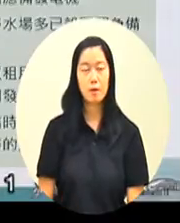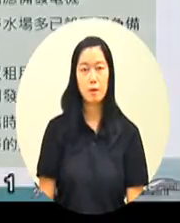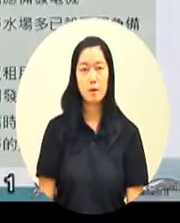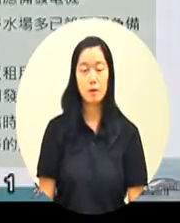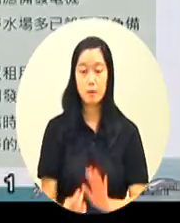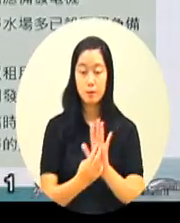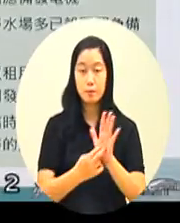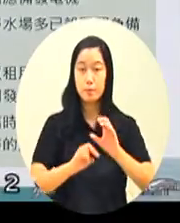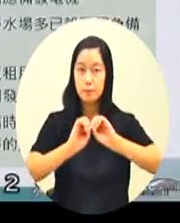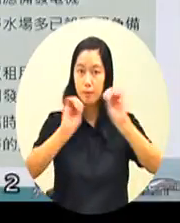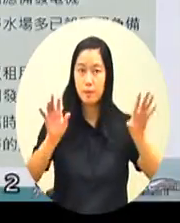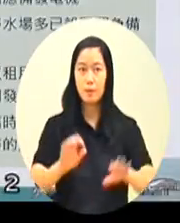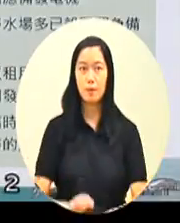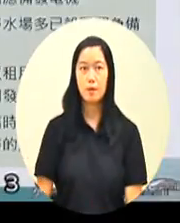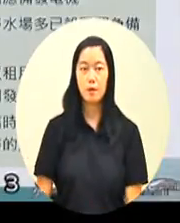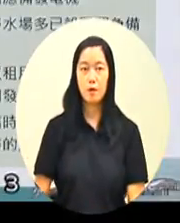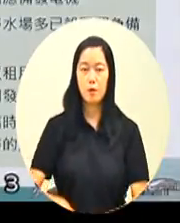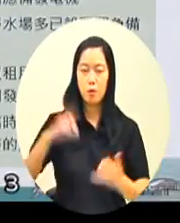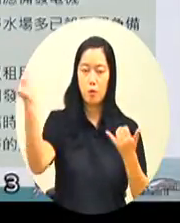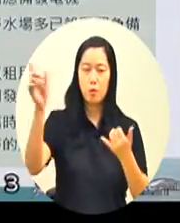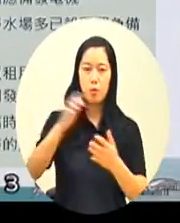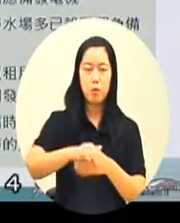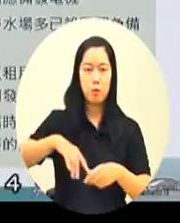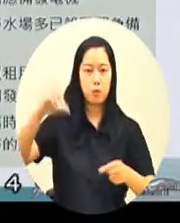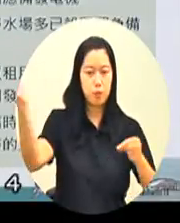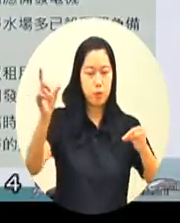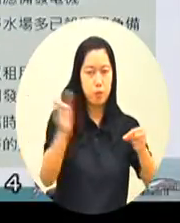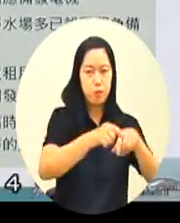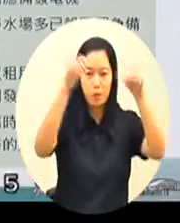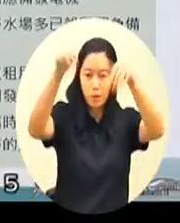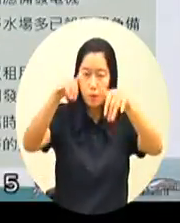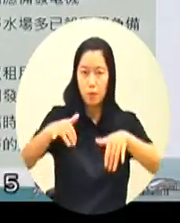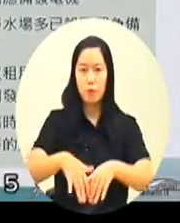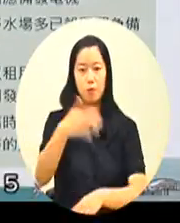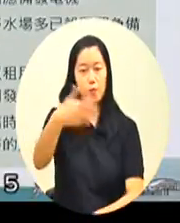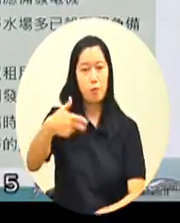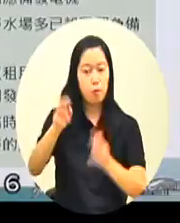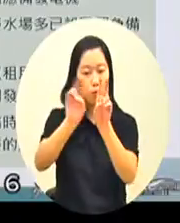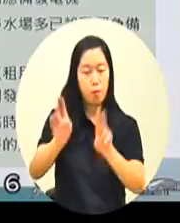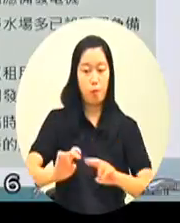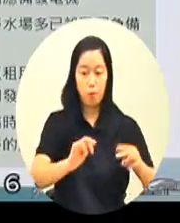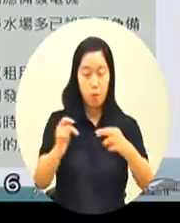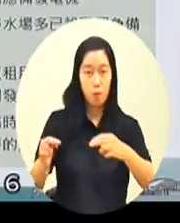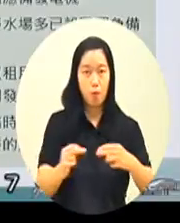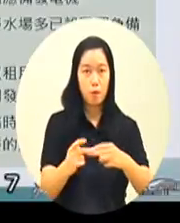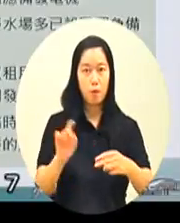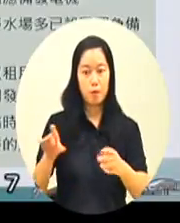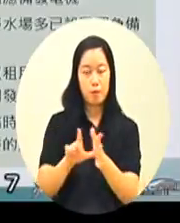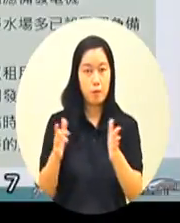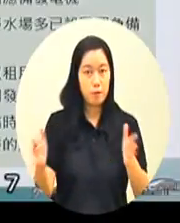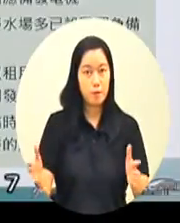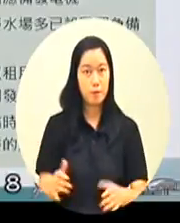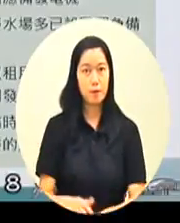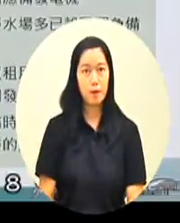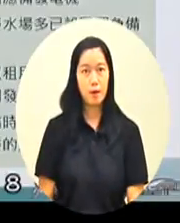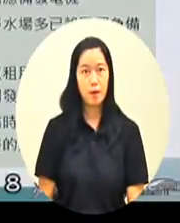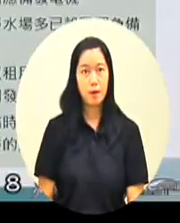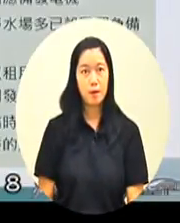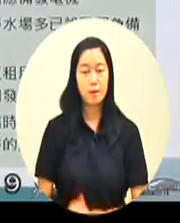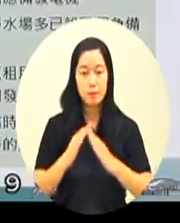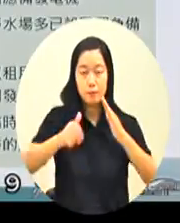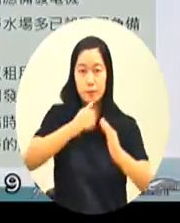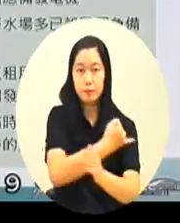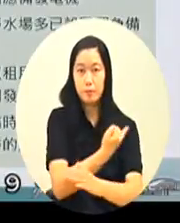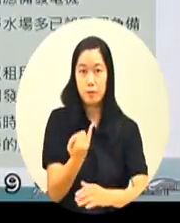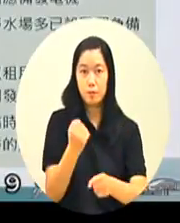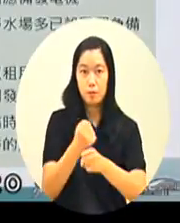会报告有关风灾修复、水电修复的作业，因为这一段时间，包括在市长的施政